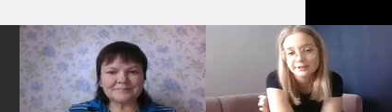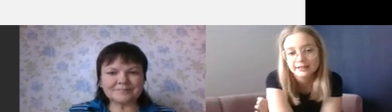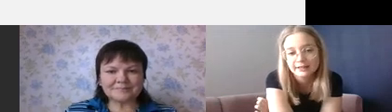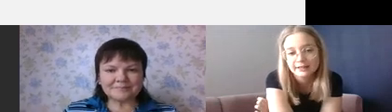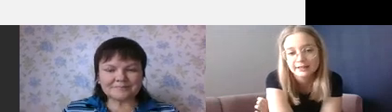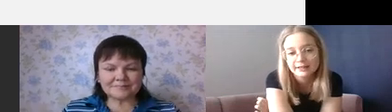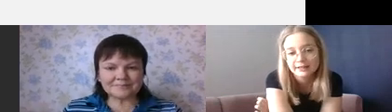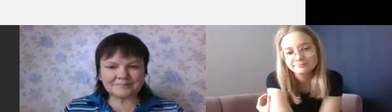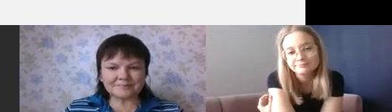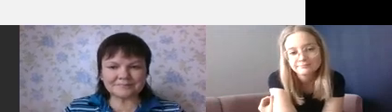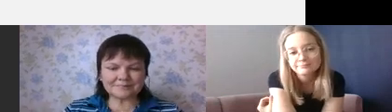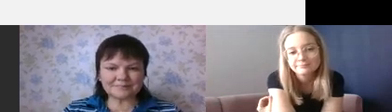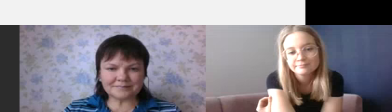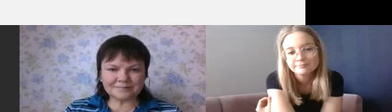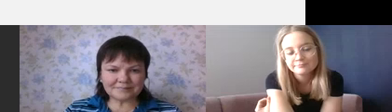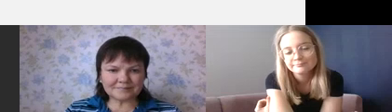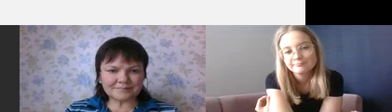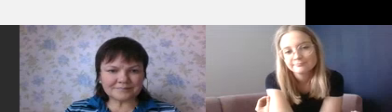võite mikrofoni lahti teha.